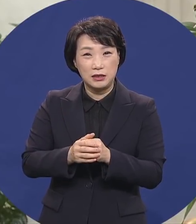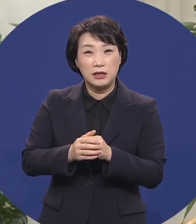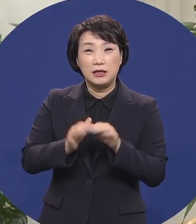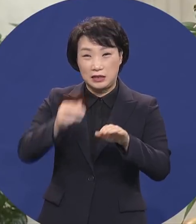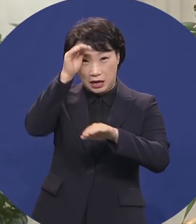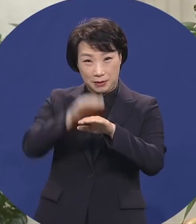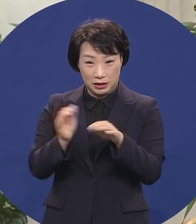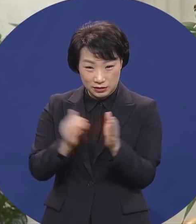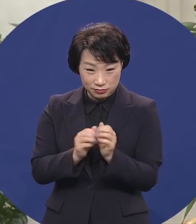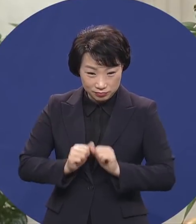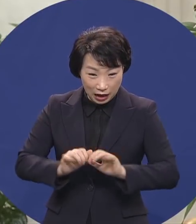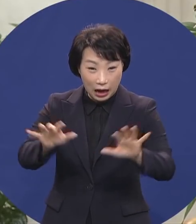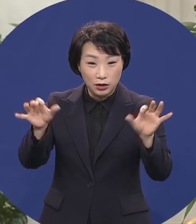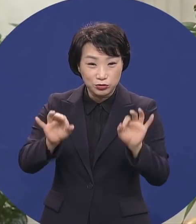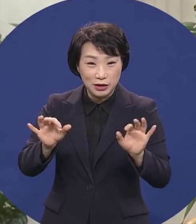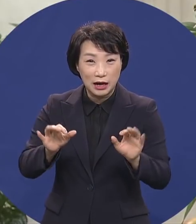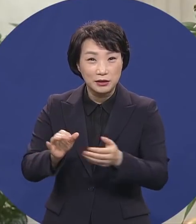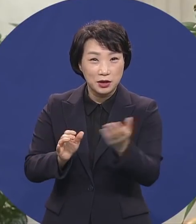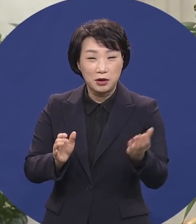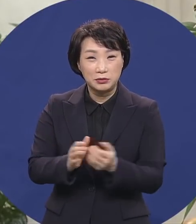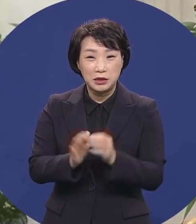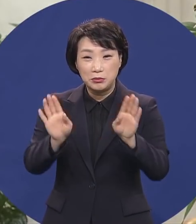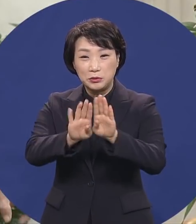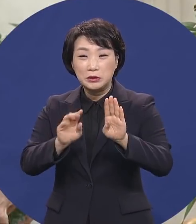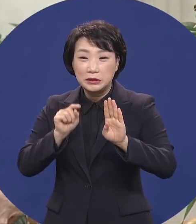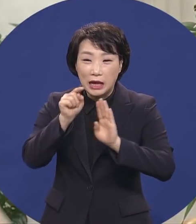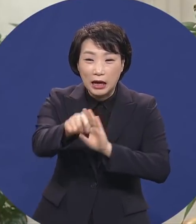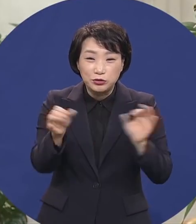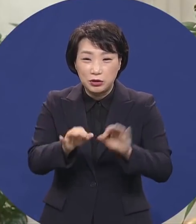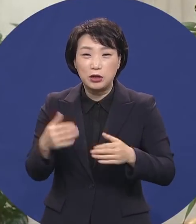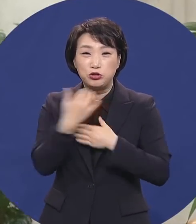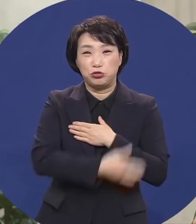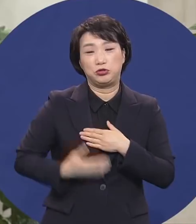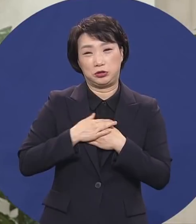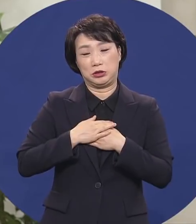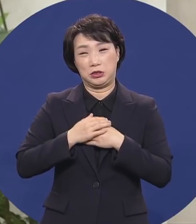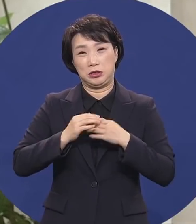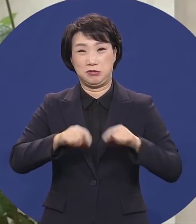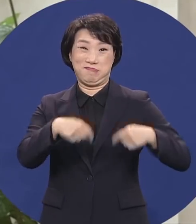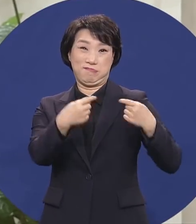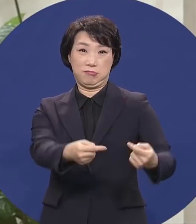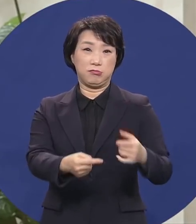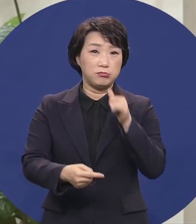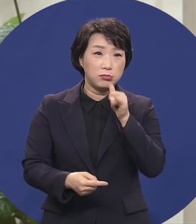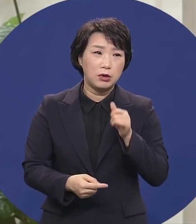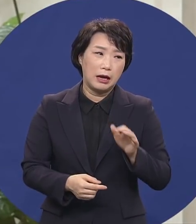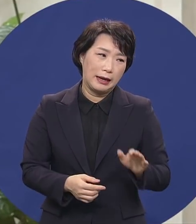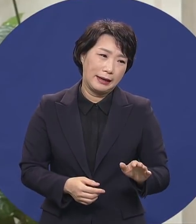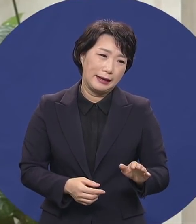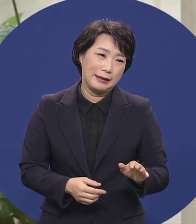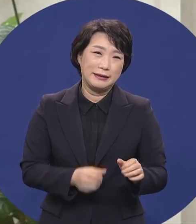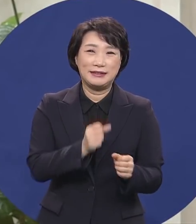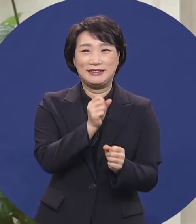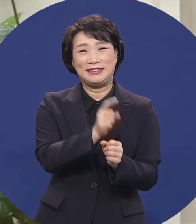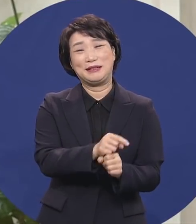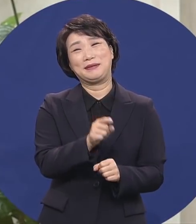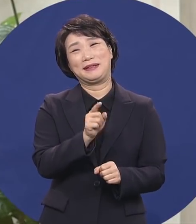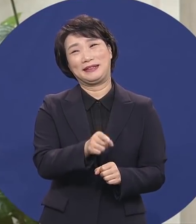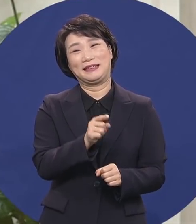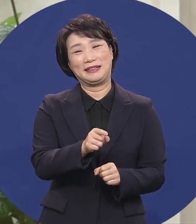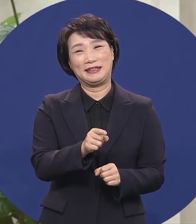교회에서 딱 나가는 순간부터 육의 세계로 딱 들어간다. 이미 이 사람은